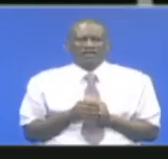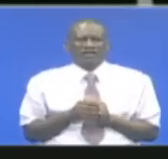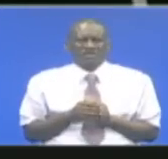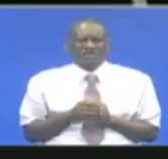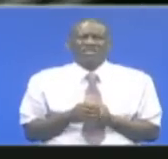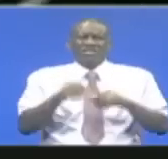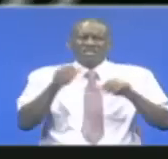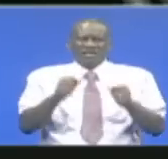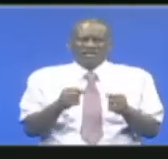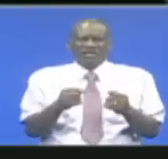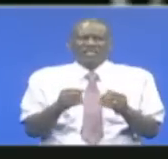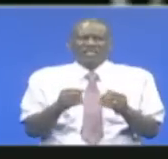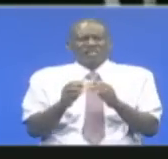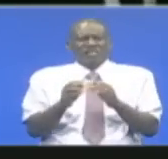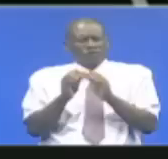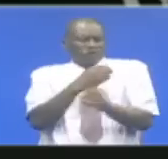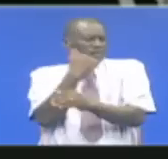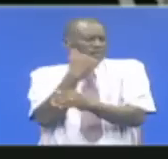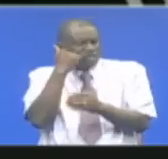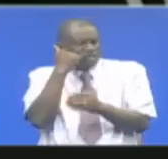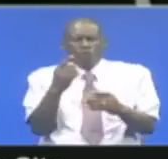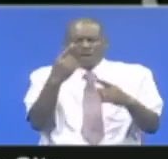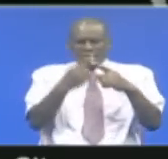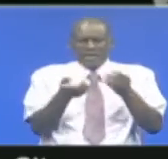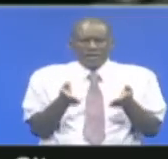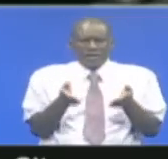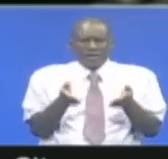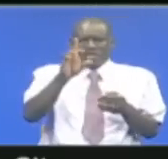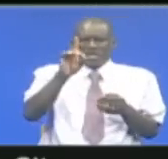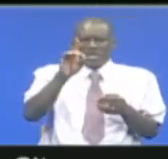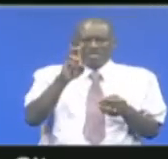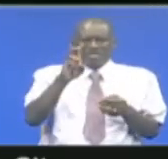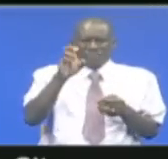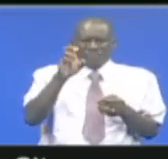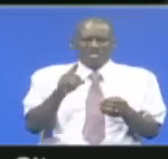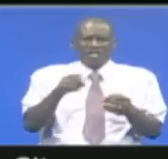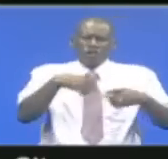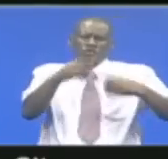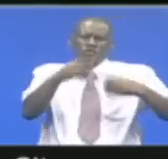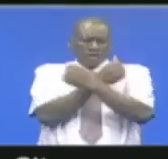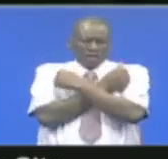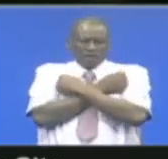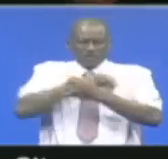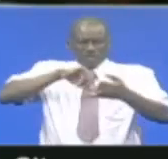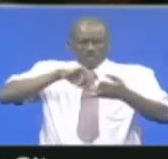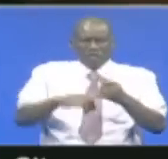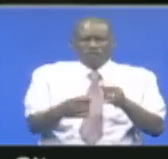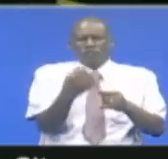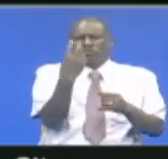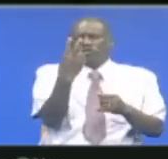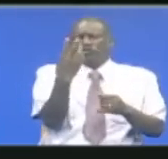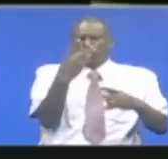Licha ya kuguzwa kitandani kwa mwaka mmoja sasa, David Mwangi hajayumba kuhusu kumpenda mkewe wa miaka